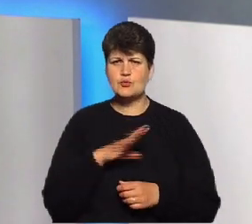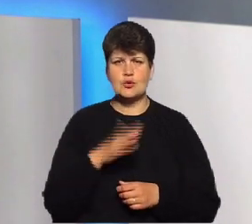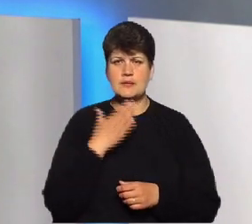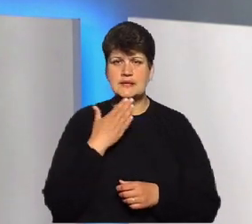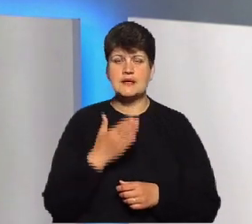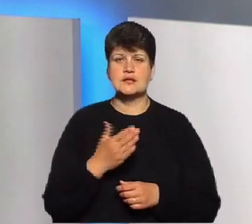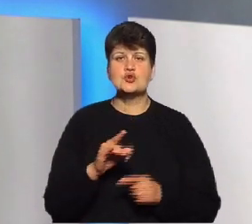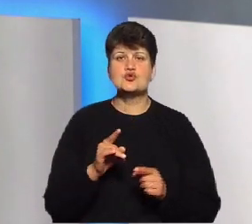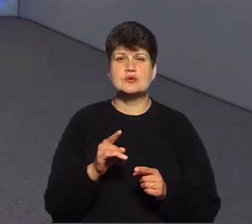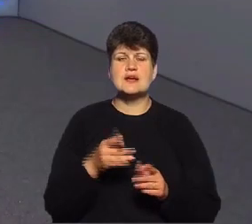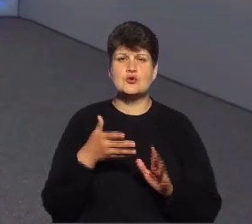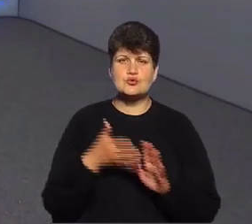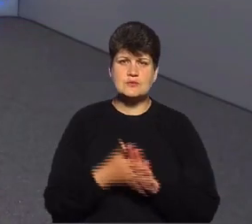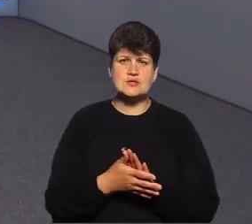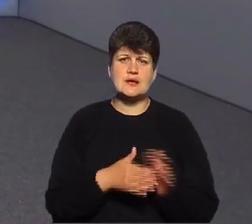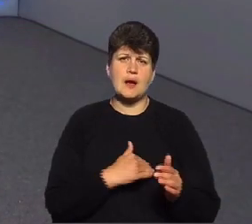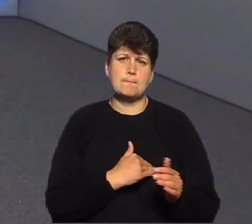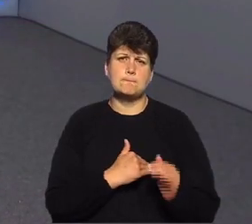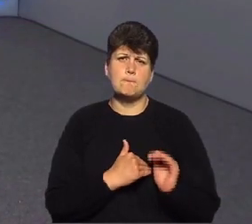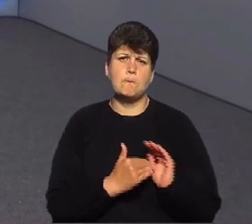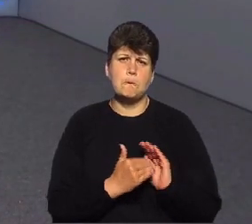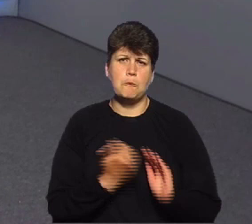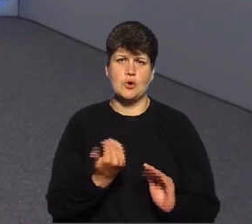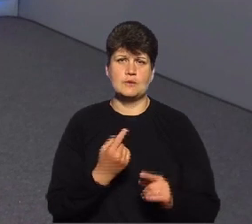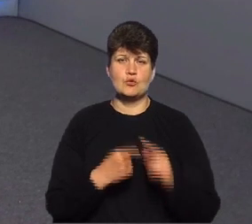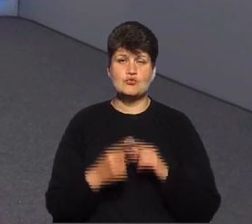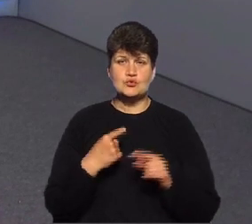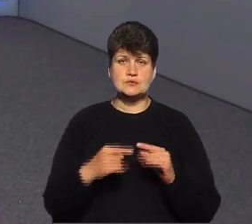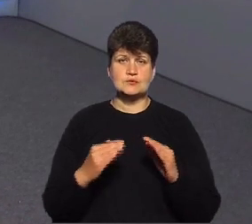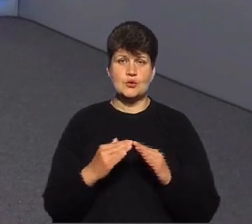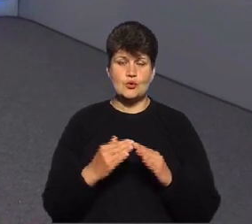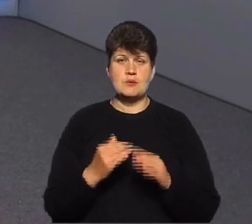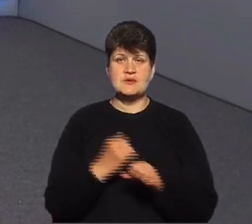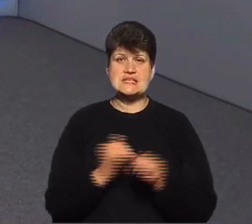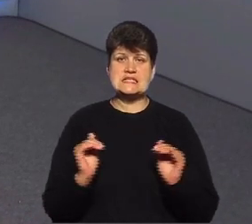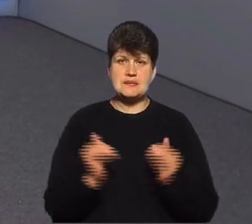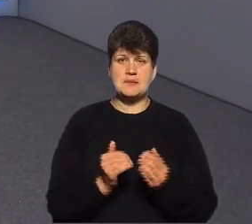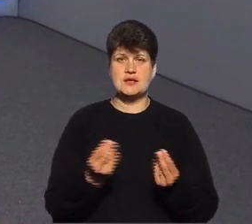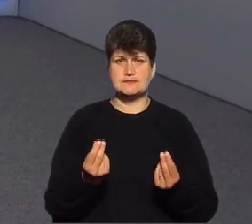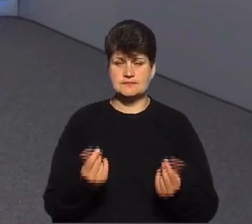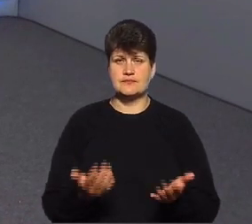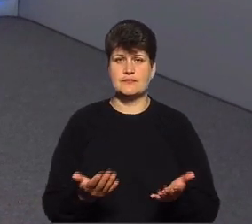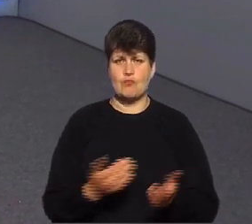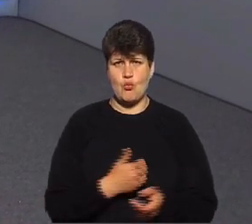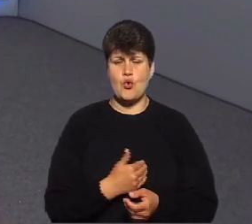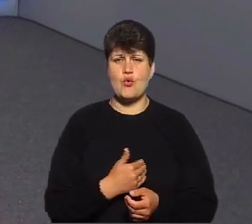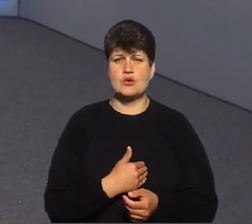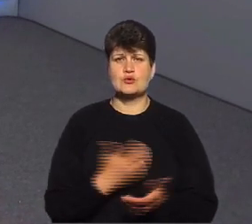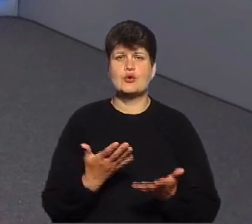що це якийсь поклик, мабуть, чи що повернутися на батьківщину і працювати за меншу суму, так? Бо хочеться якось покращити,